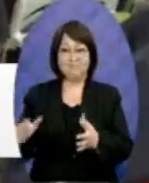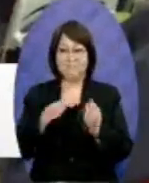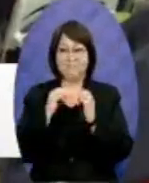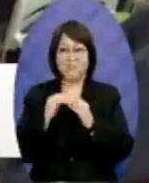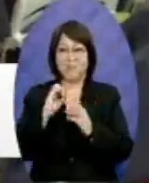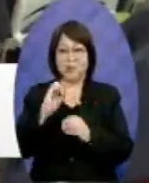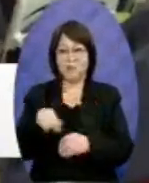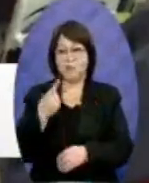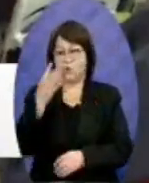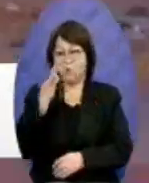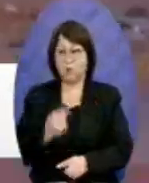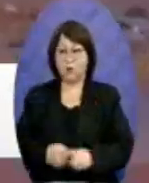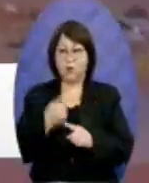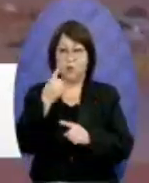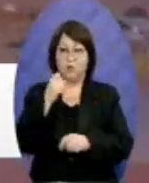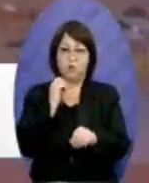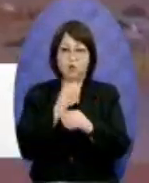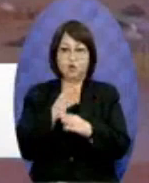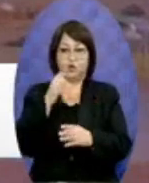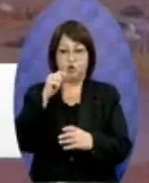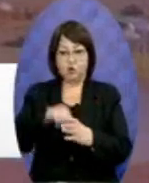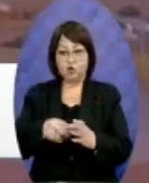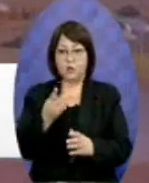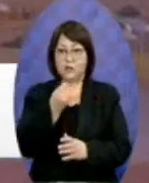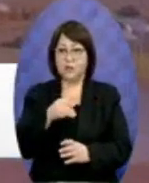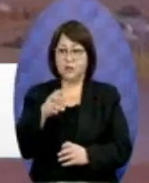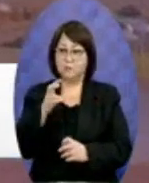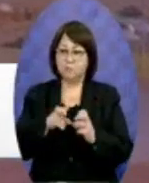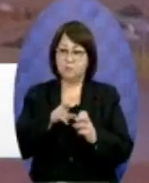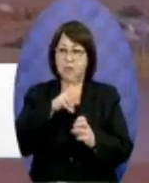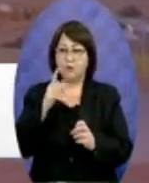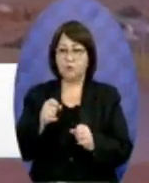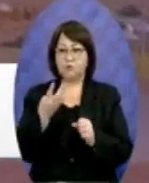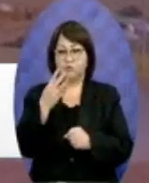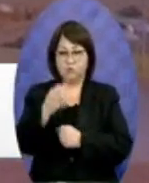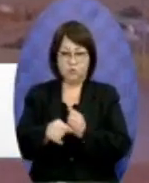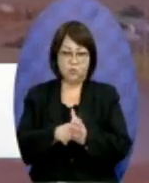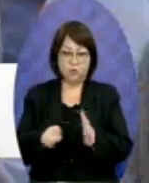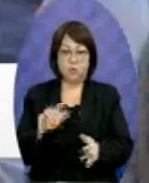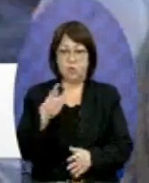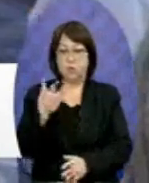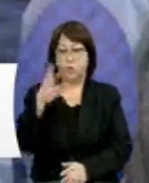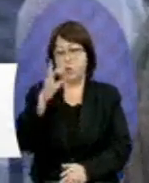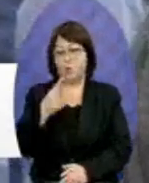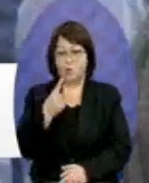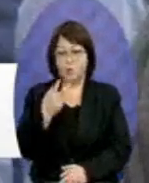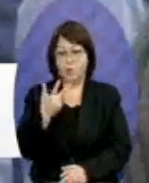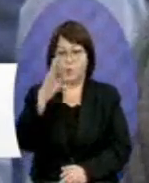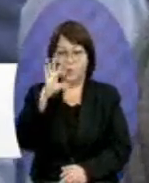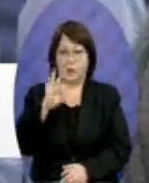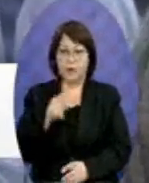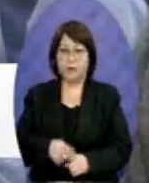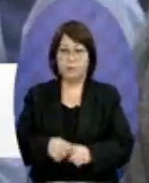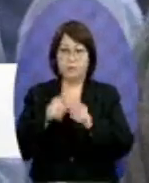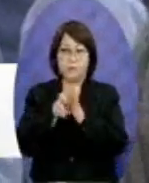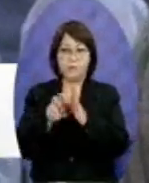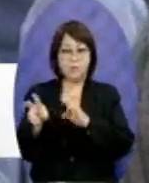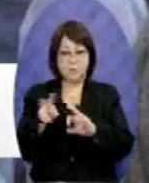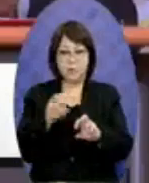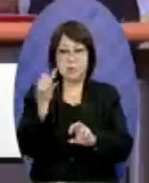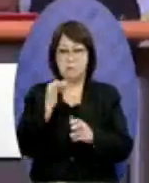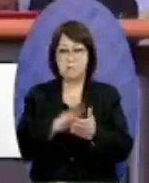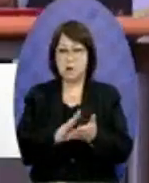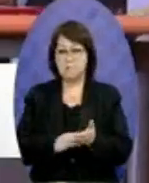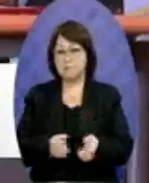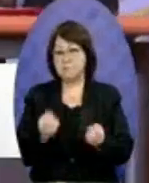хувиар нэмэгдэхэд нэг хүнд ногдох дотоодын нийт бүтээгдэхүүний хэмжээ 40 жилийн дотор 23 хувиар өсөх боломжтой гэсэн судалгаа байдаг. Хот